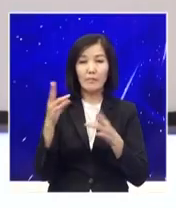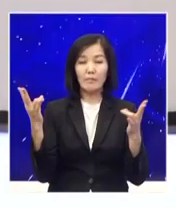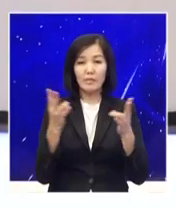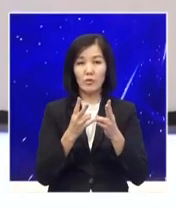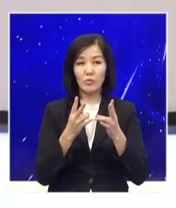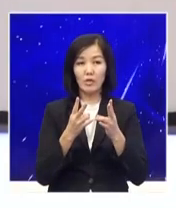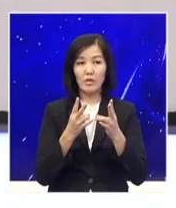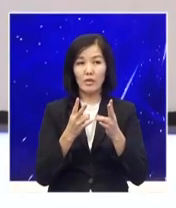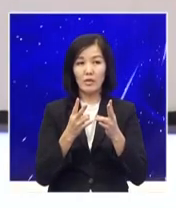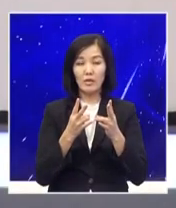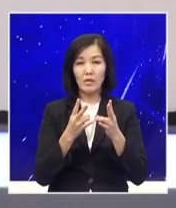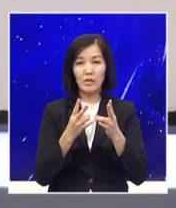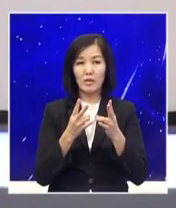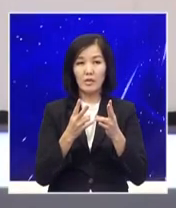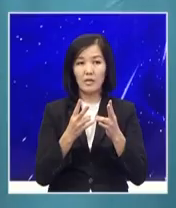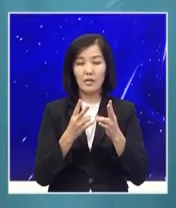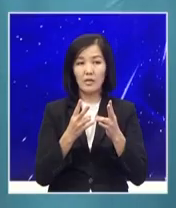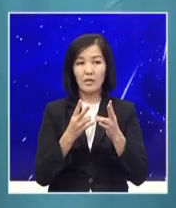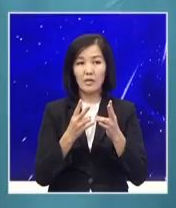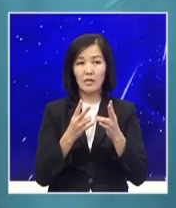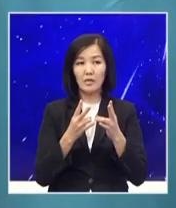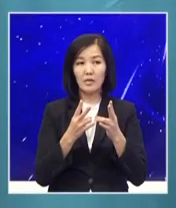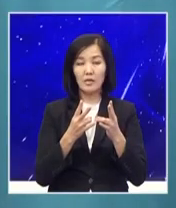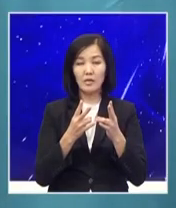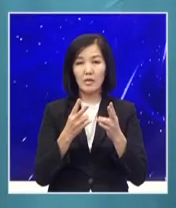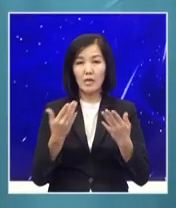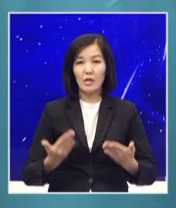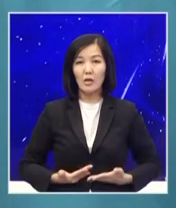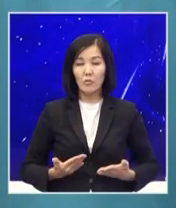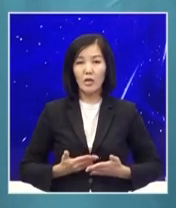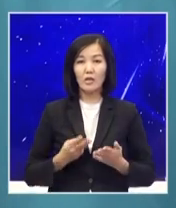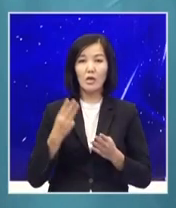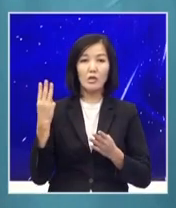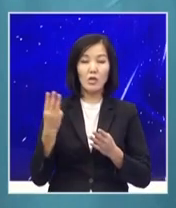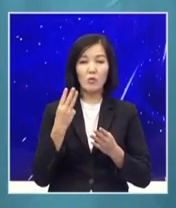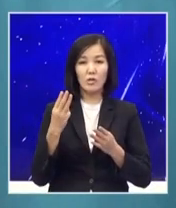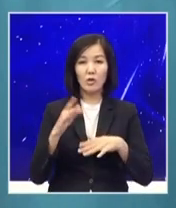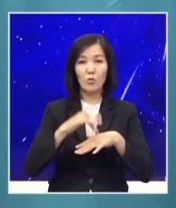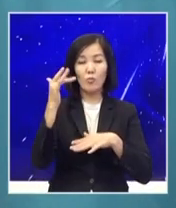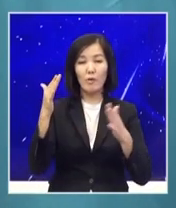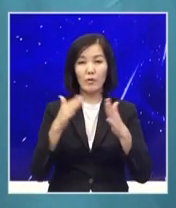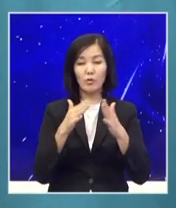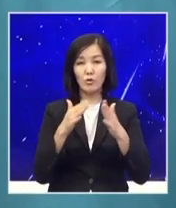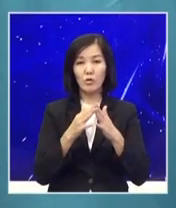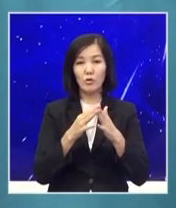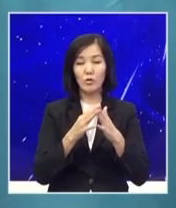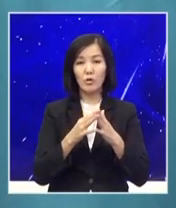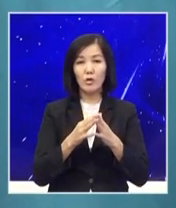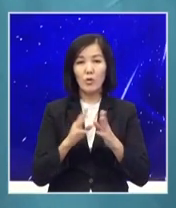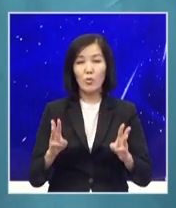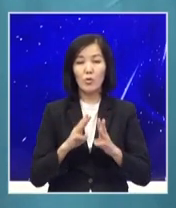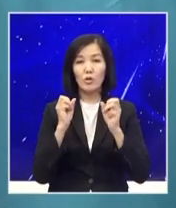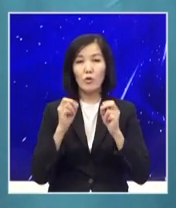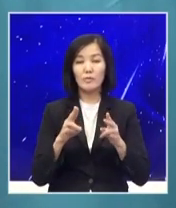шаралар қабылдансын. Энергетика және тұрғын үй коммуналдық шаруашылық басқармасына көп пәтерлік тұрғын үйлердің өрт қауіпсіздігін қамтамасыз